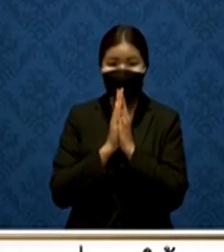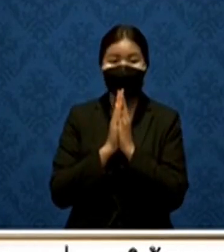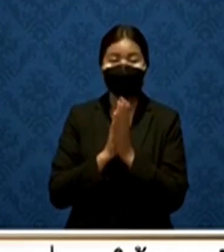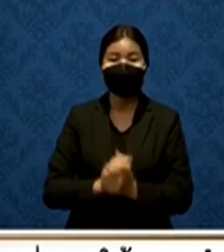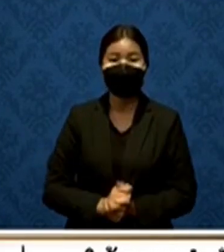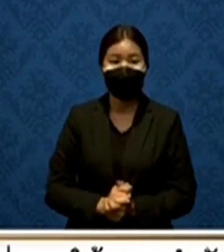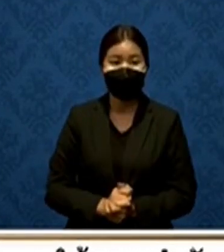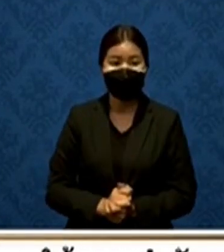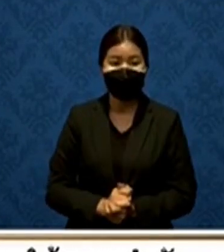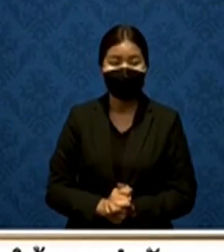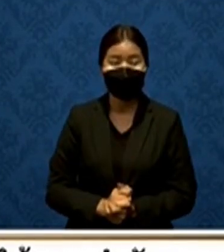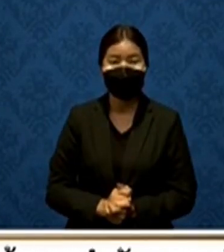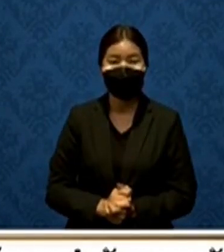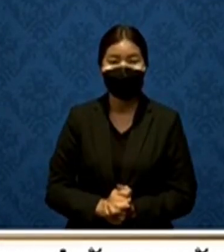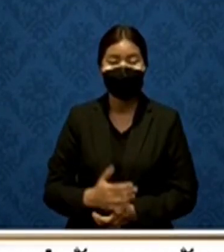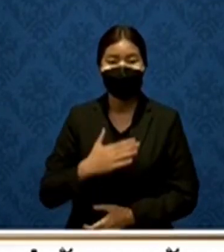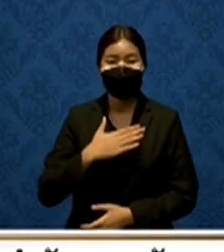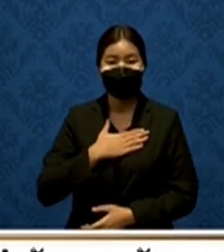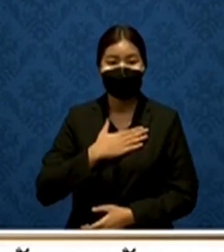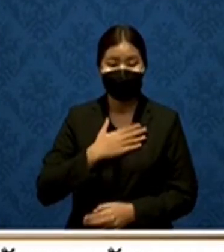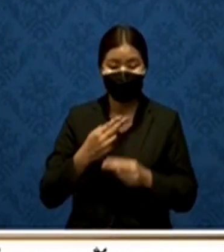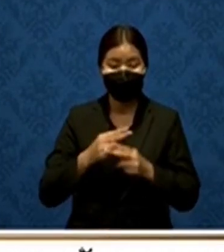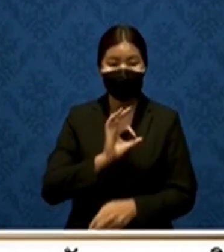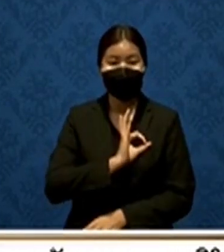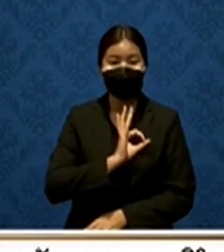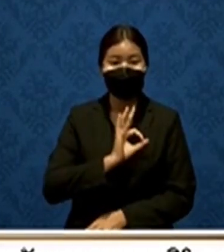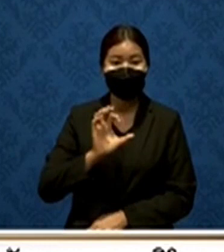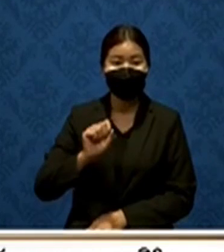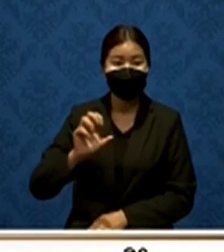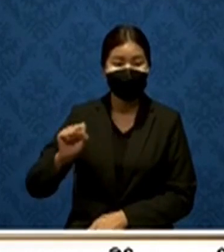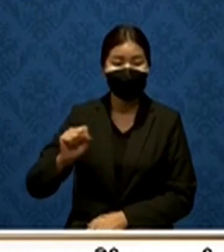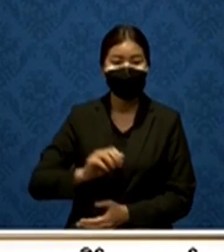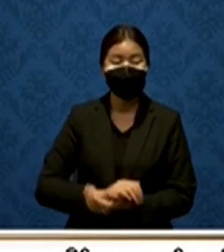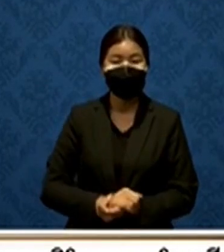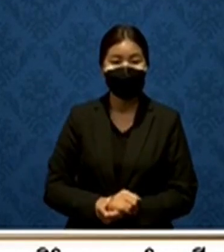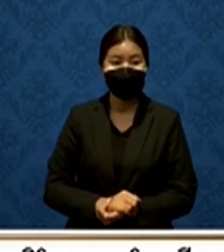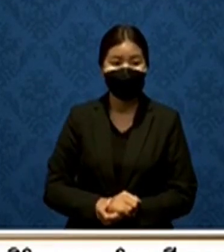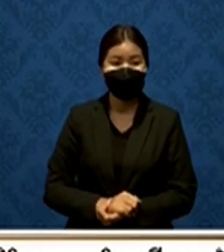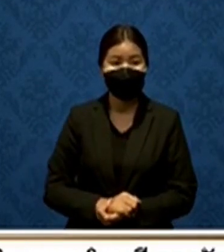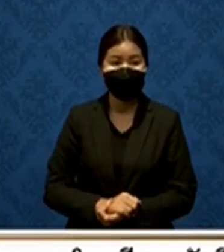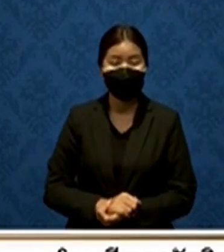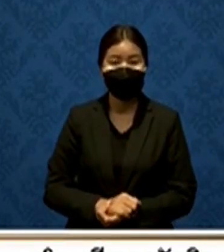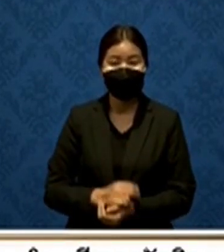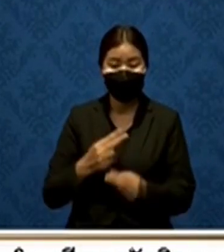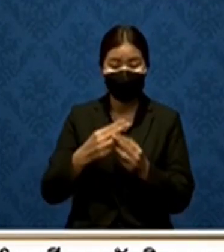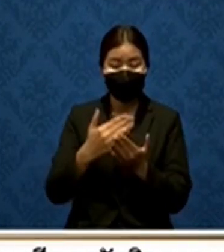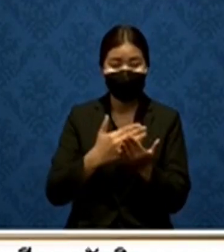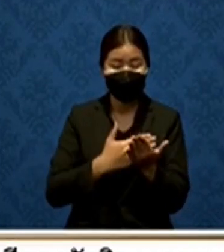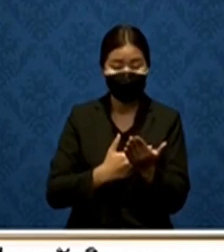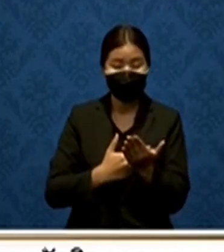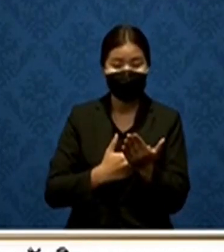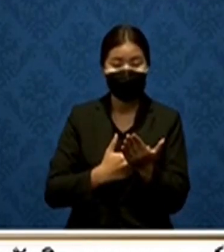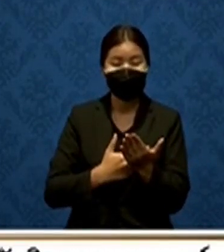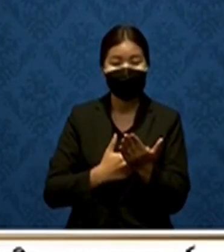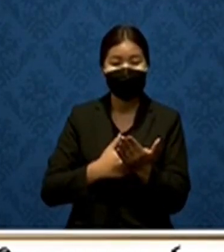กลบผมจุรินลักษณะวิศิต สมาชิคสภาผู้แทนราศดร บัญชีรายชื่อพักประชาทิปัตร